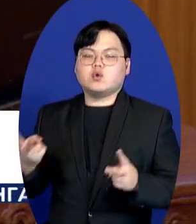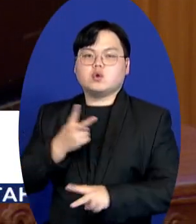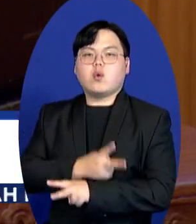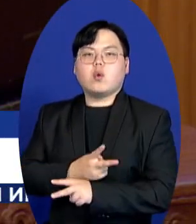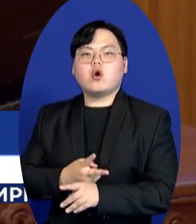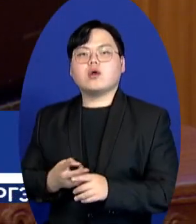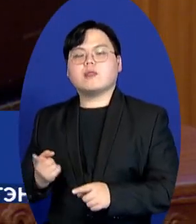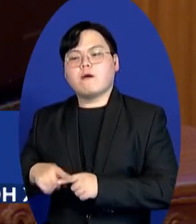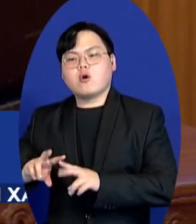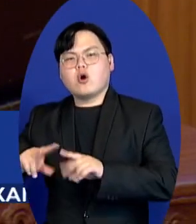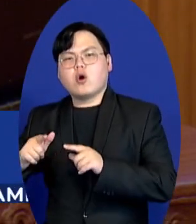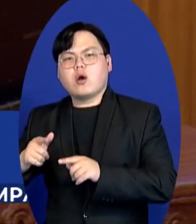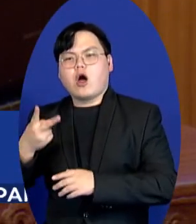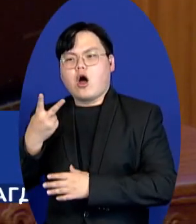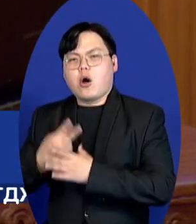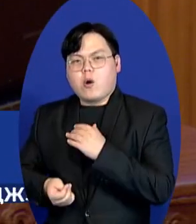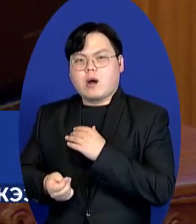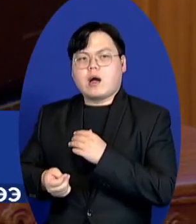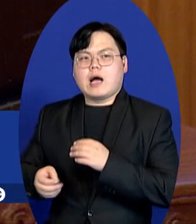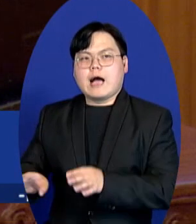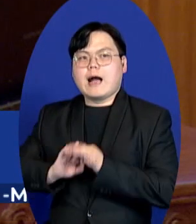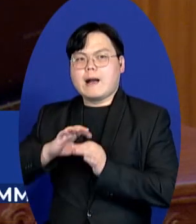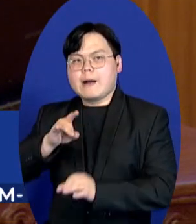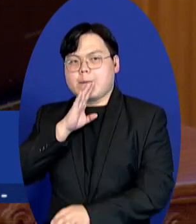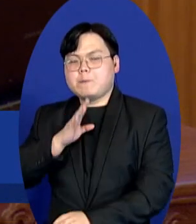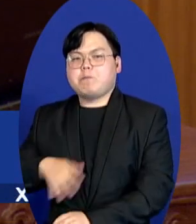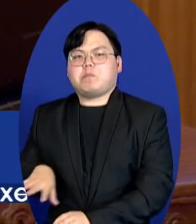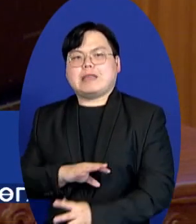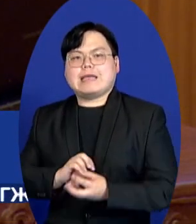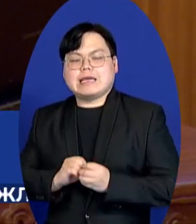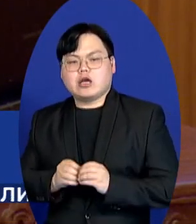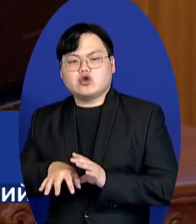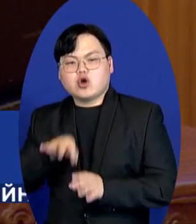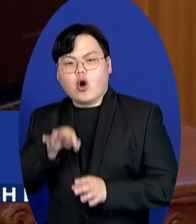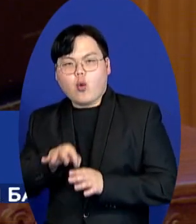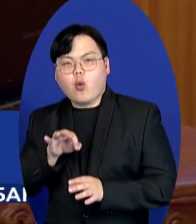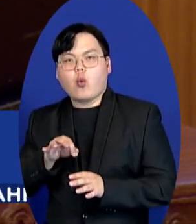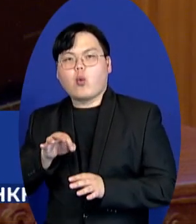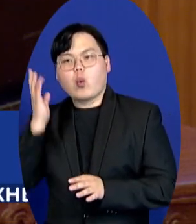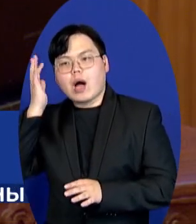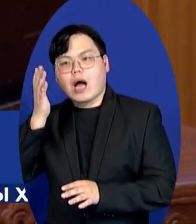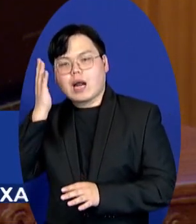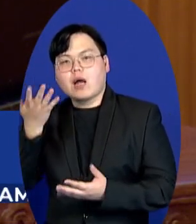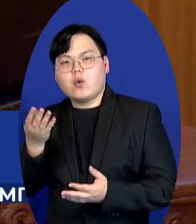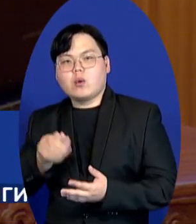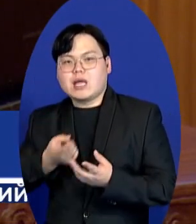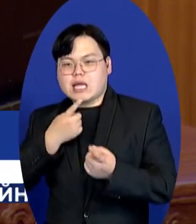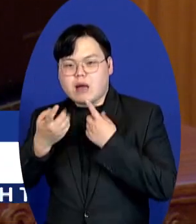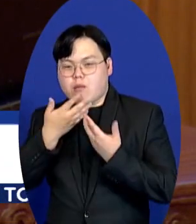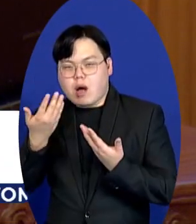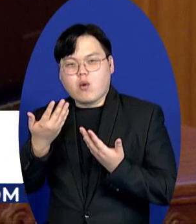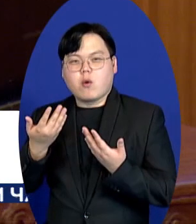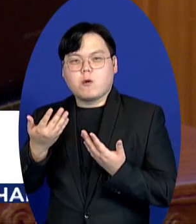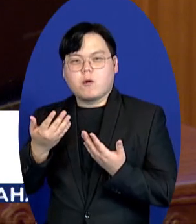ганцхан давхар дээлэр хийгээл хаах гэж байна. Нөгөө бид нарын явсан сонгуулийн тогтолцоогоо ярихгүй юм байна. гэдэг ийм одоо